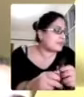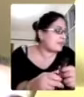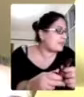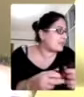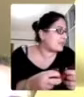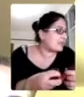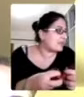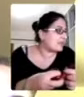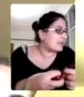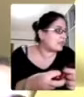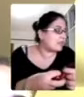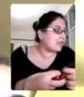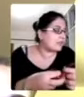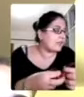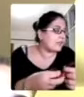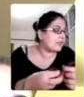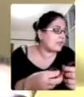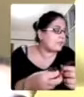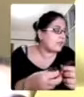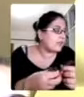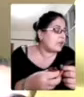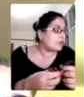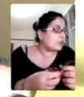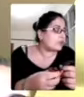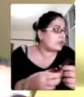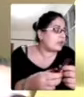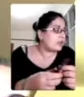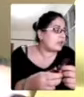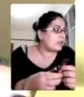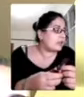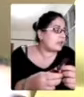pek temizlenmesi taraftarı değilim.